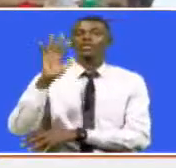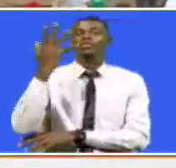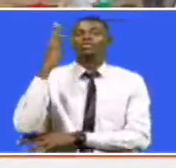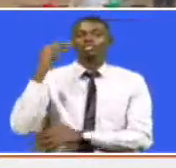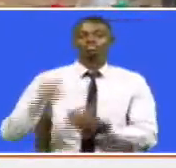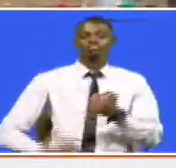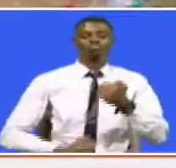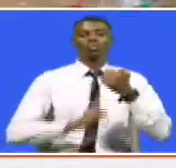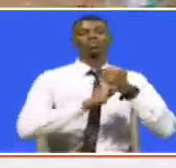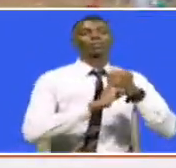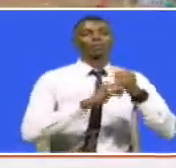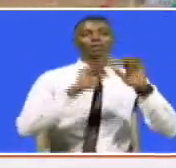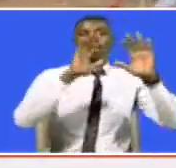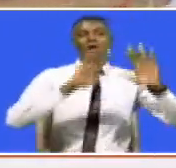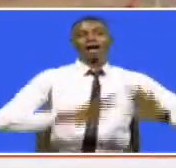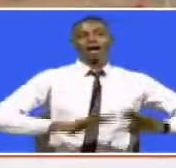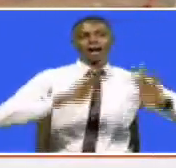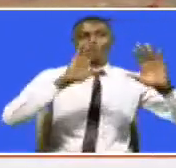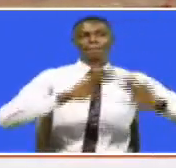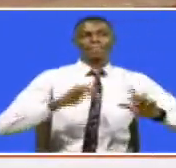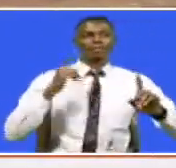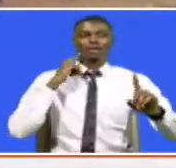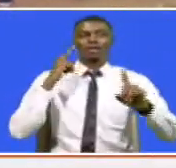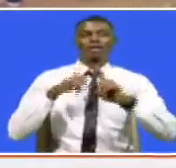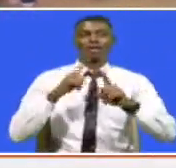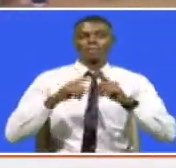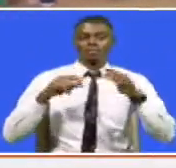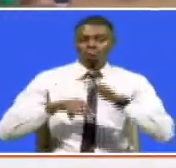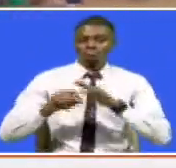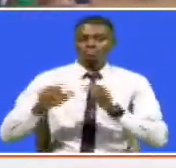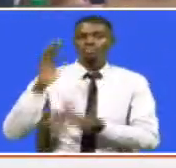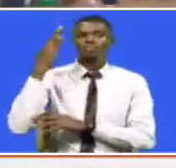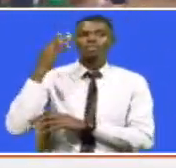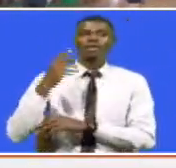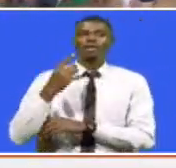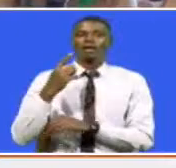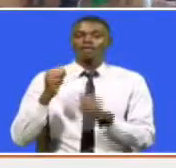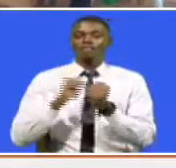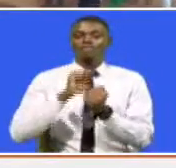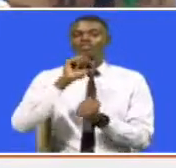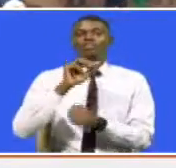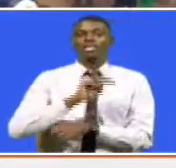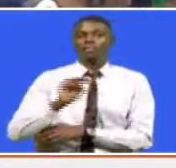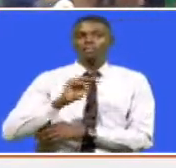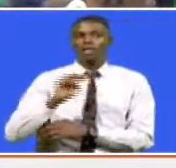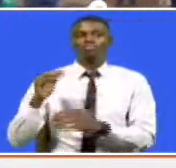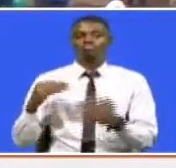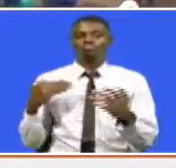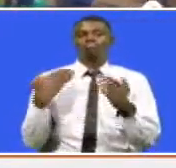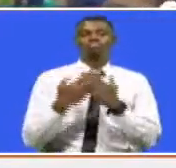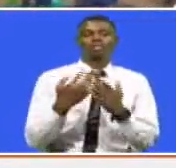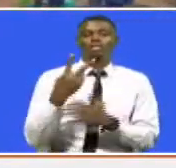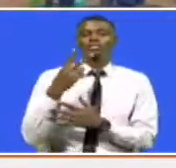kupiga jeki kampeni hiyo iliyo na lengo la kupandwa kwa miti bilioni 15 ifikiapo mwaka